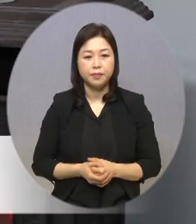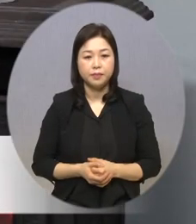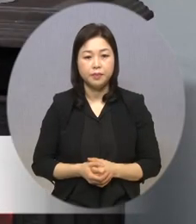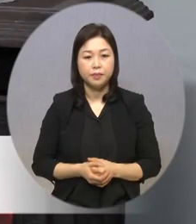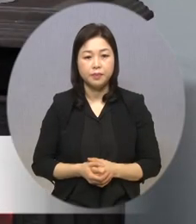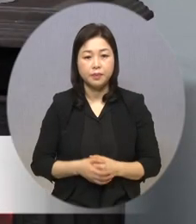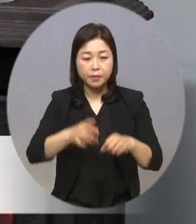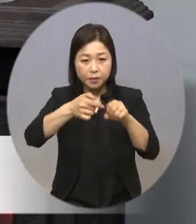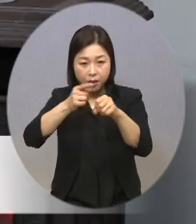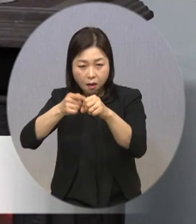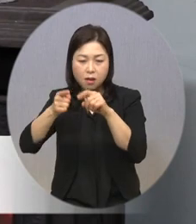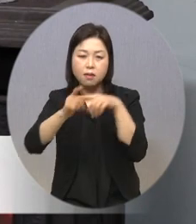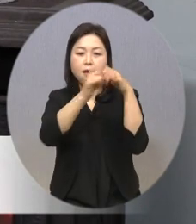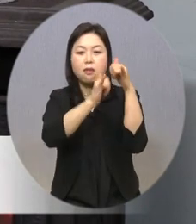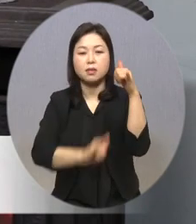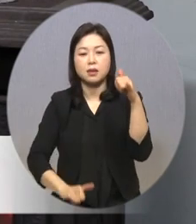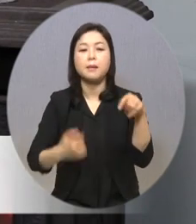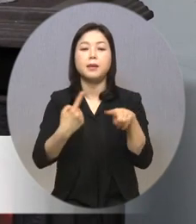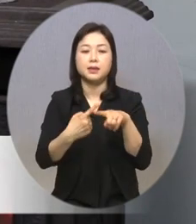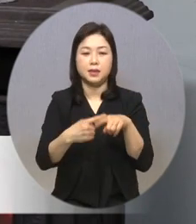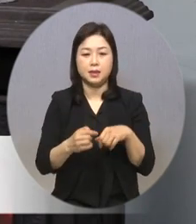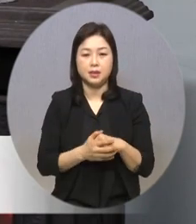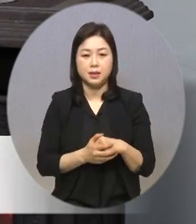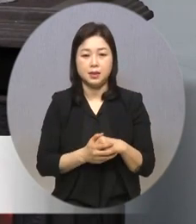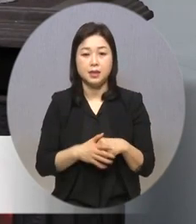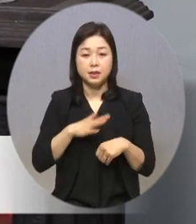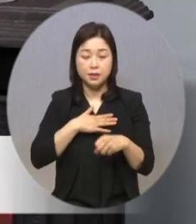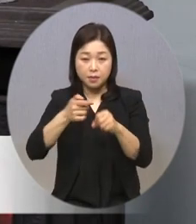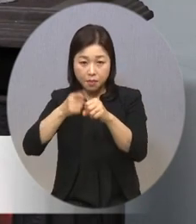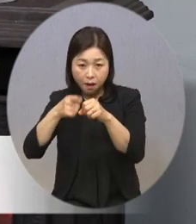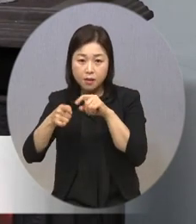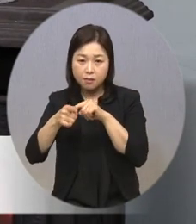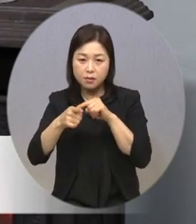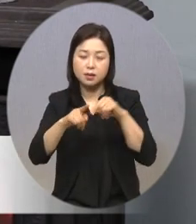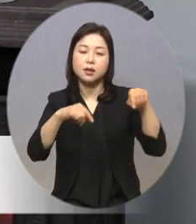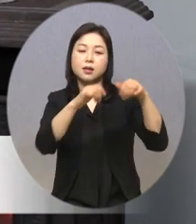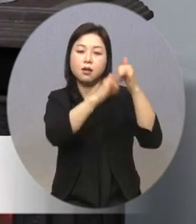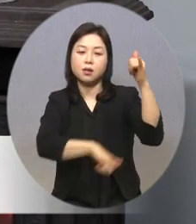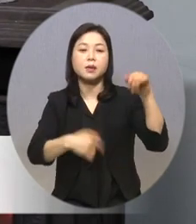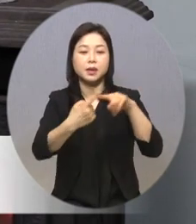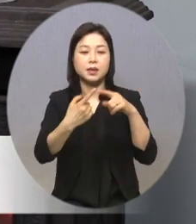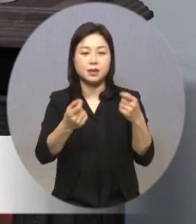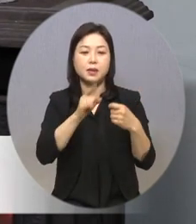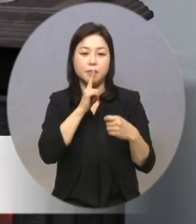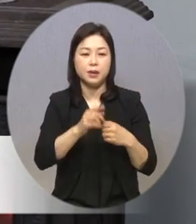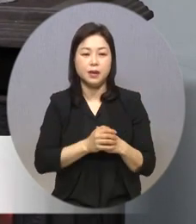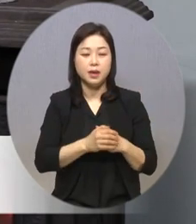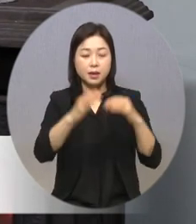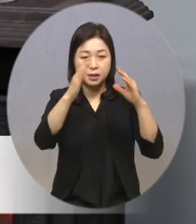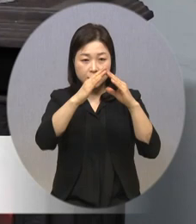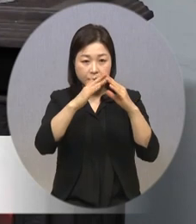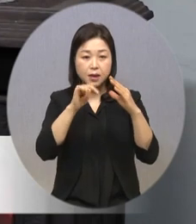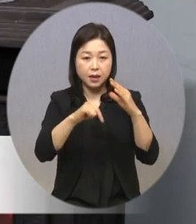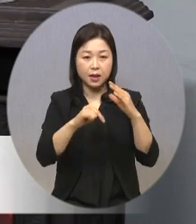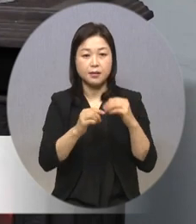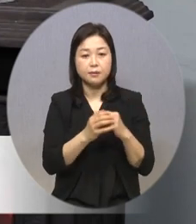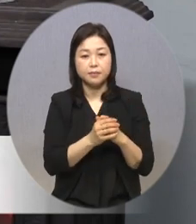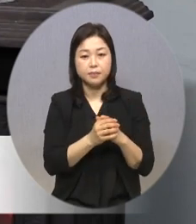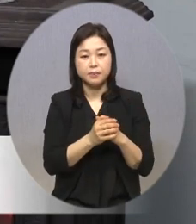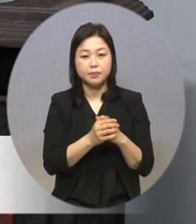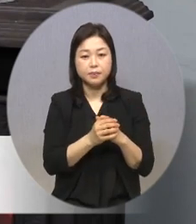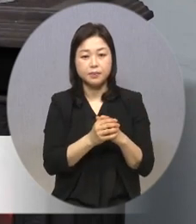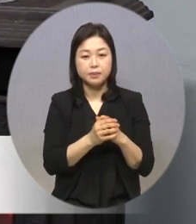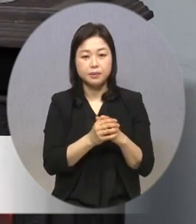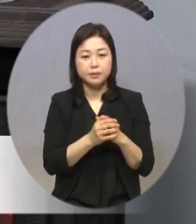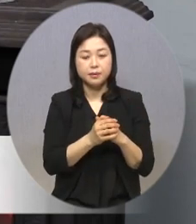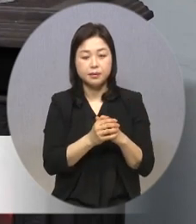서각은 역사입니다. 역사. 저는 서각을 항시 역사라고 그럽니다. 역사를 그리고 이제 집안의 문집 같은